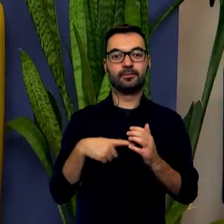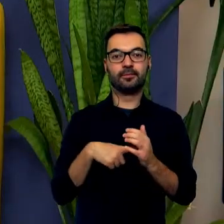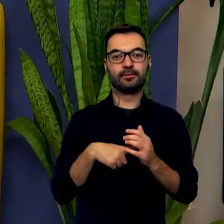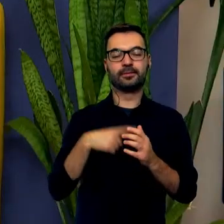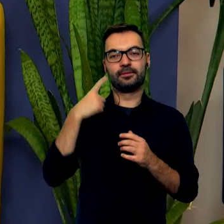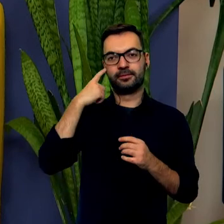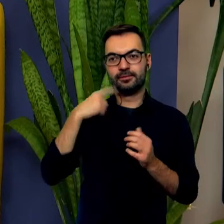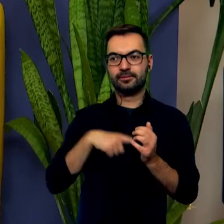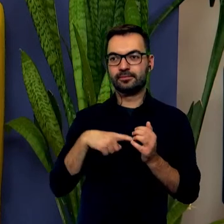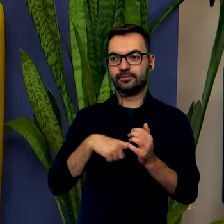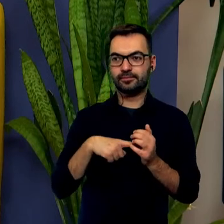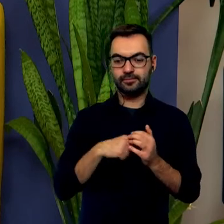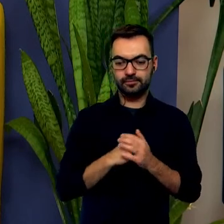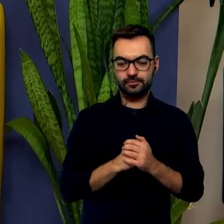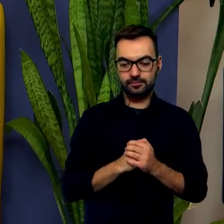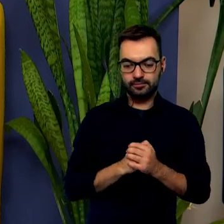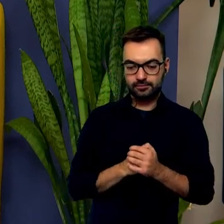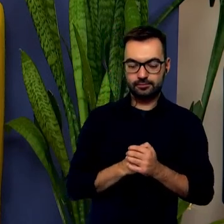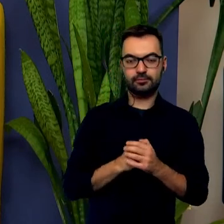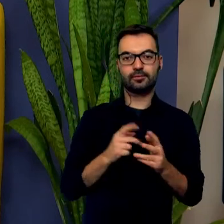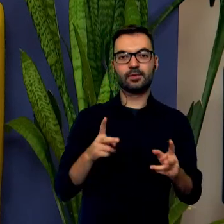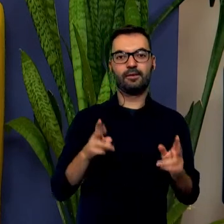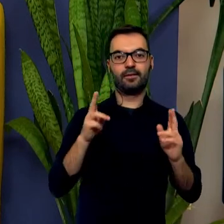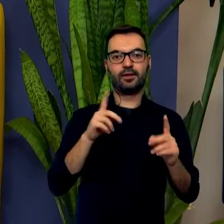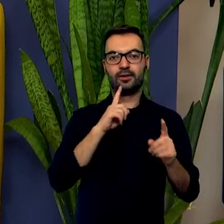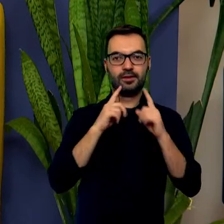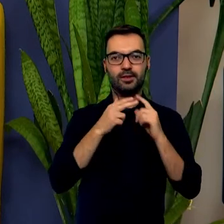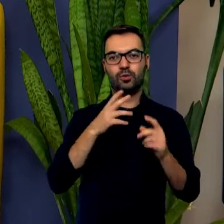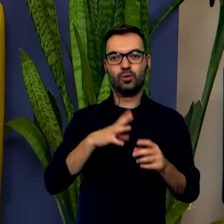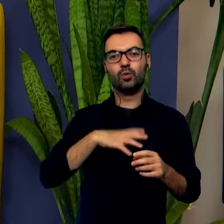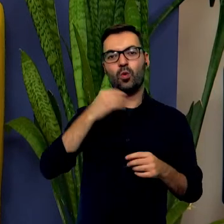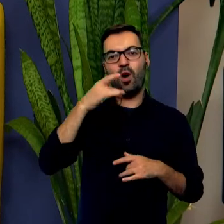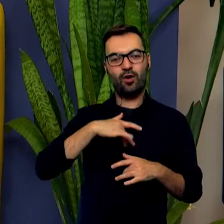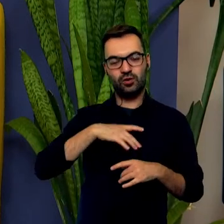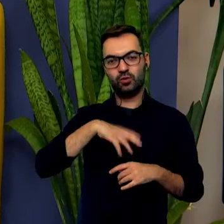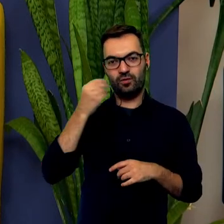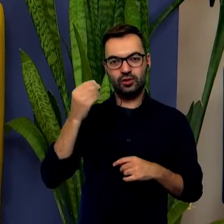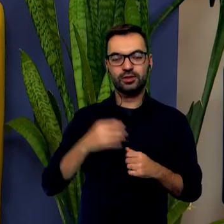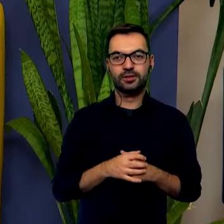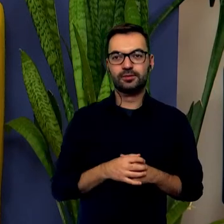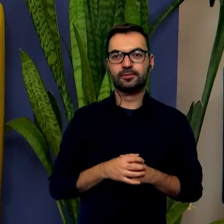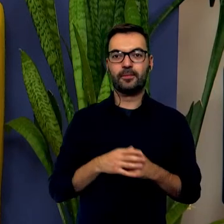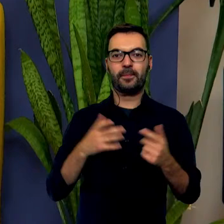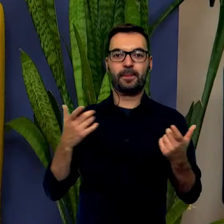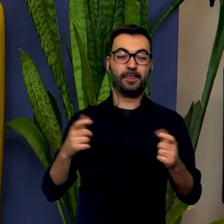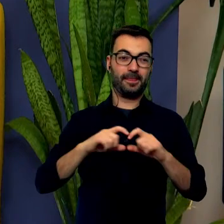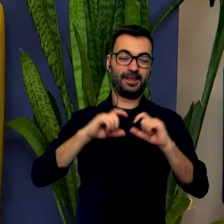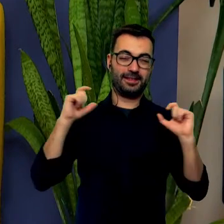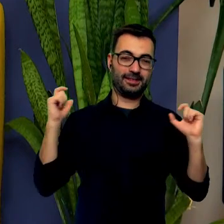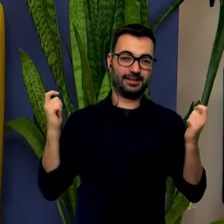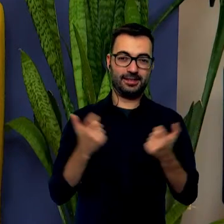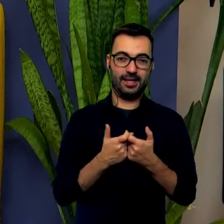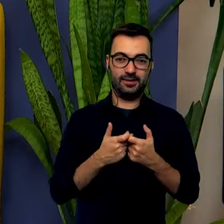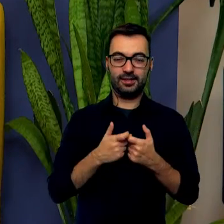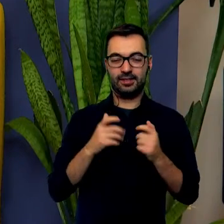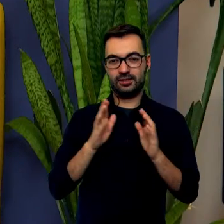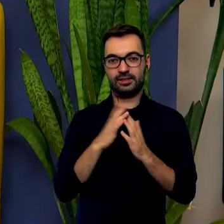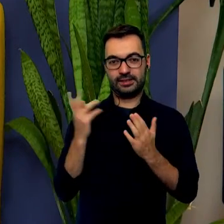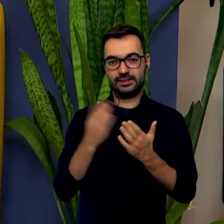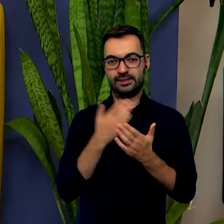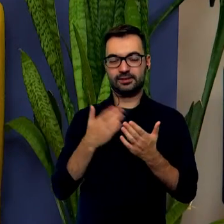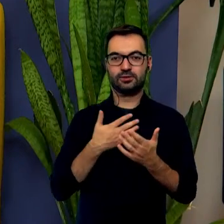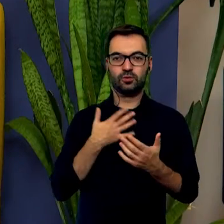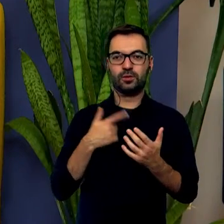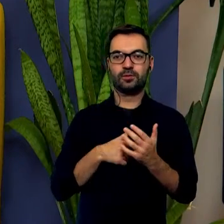właśnie, z tego fragmentu rozmowy o duchowości. I tak jak mówię, przez całą lekturę miałam